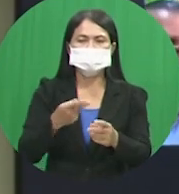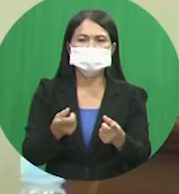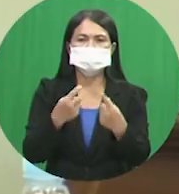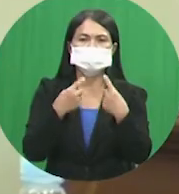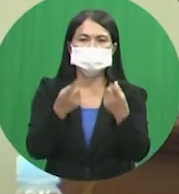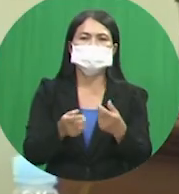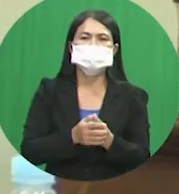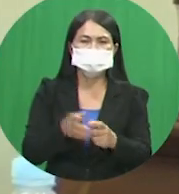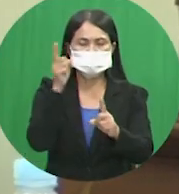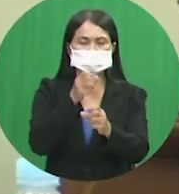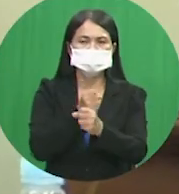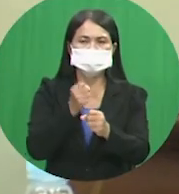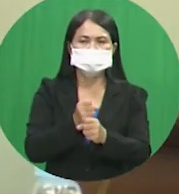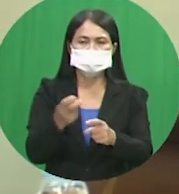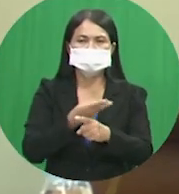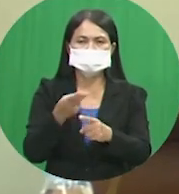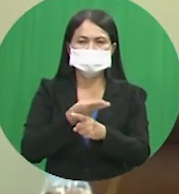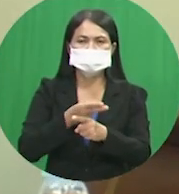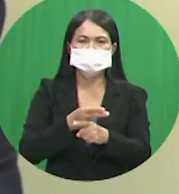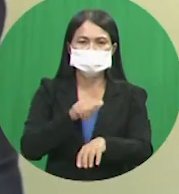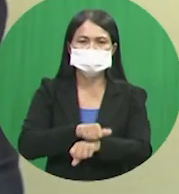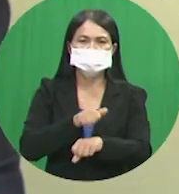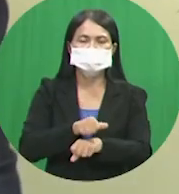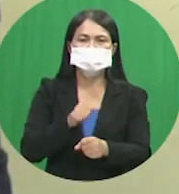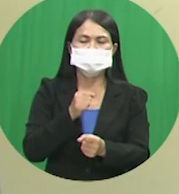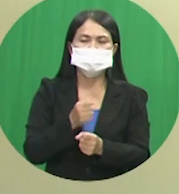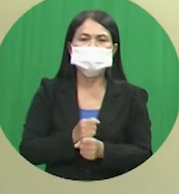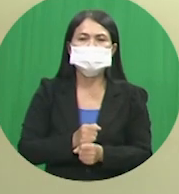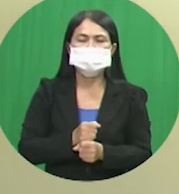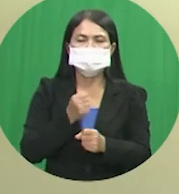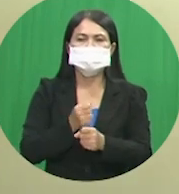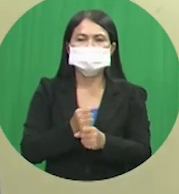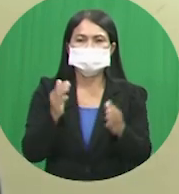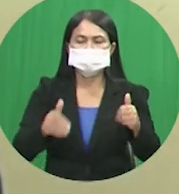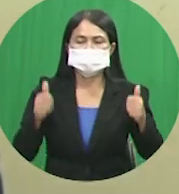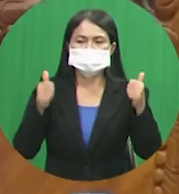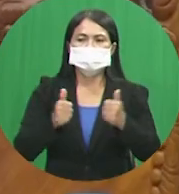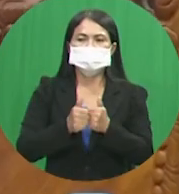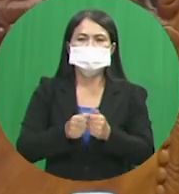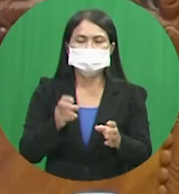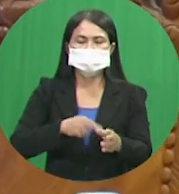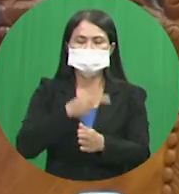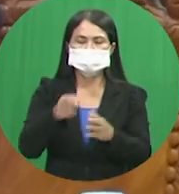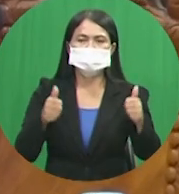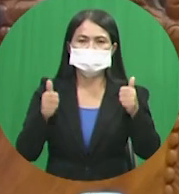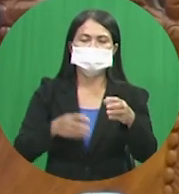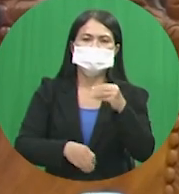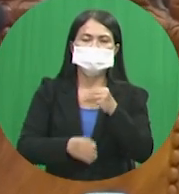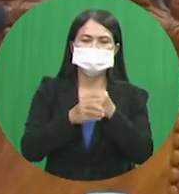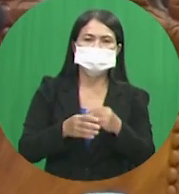មកដើម្បីធ្វើឲ្យការអនុវត្តរាល់ភារកិច្ចការងារកាន់តែមានប្រសិទ្ធភាពនិងលទ្ធផលល្អបន្ថែម